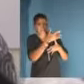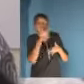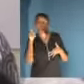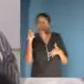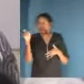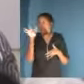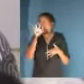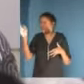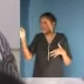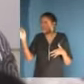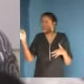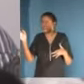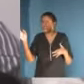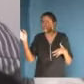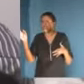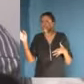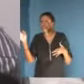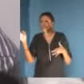France.